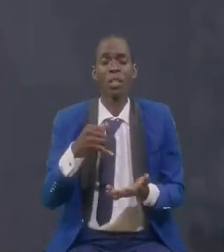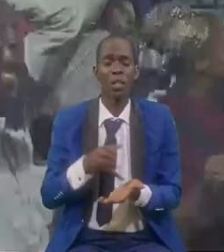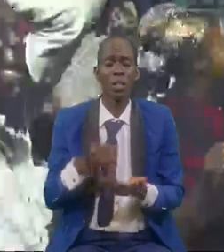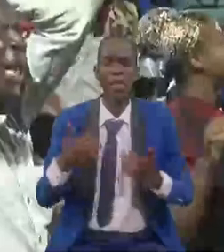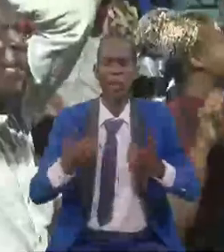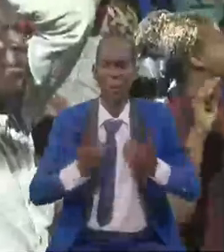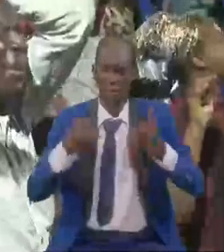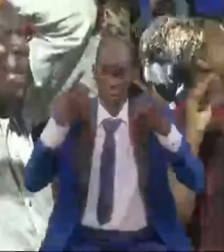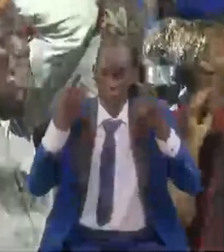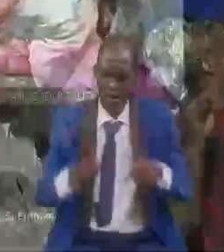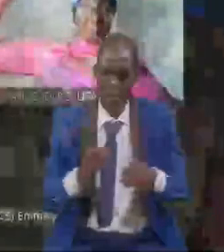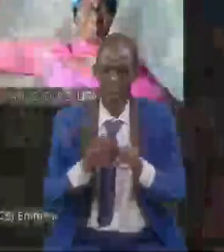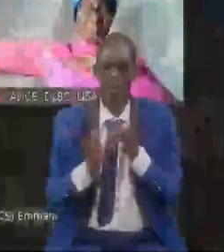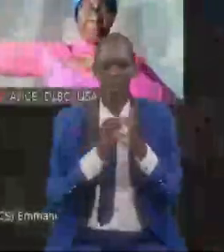fait.